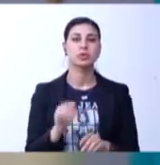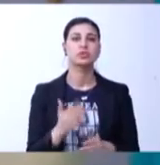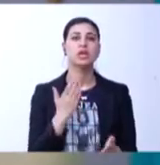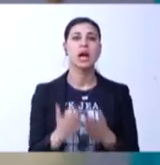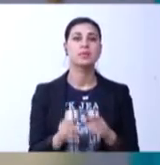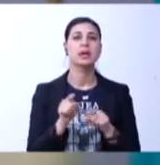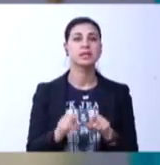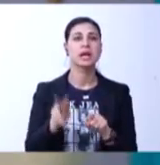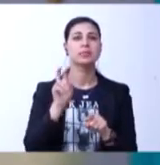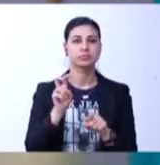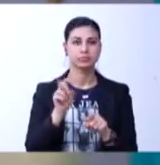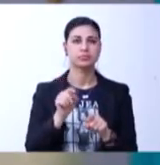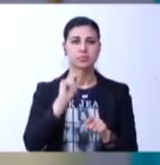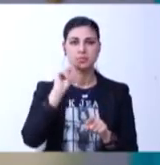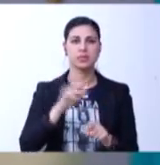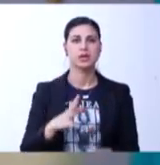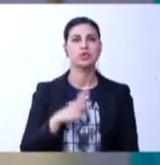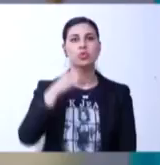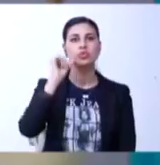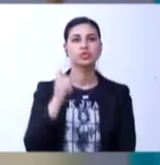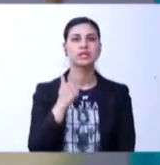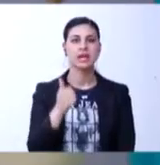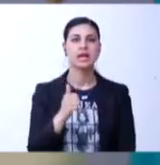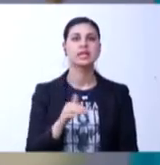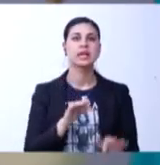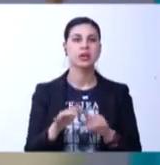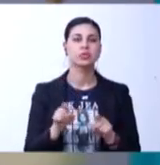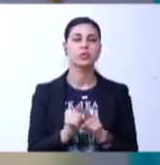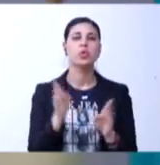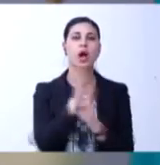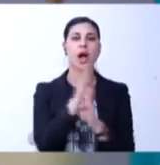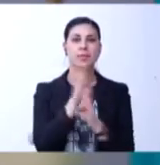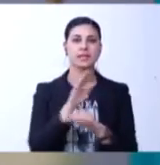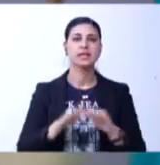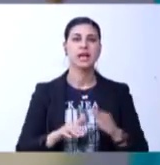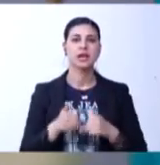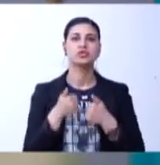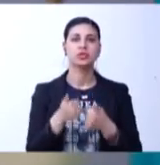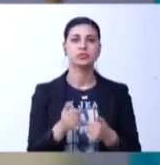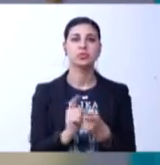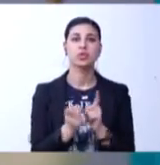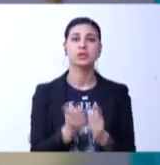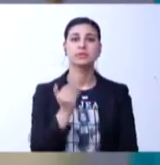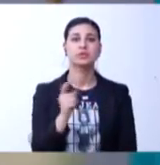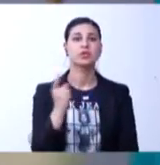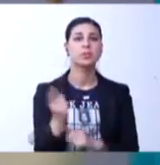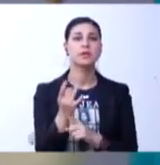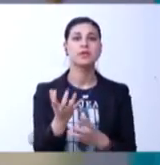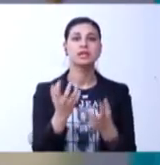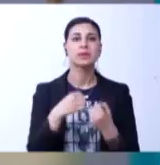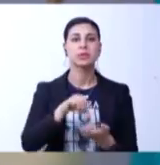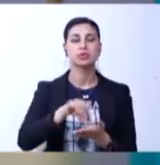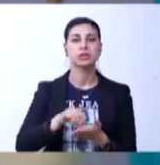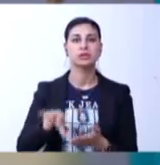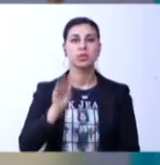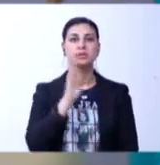ამ მუხტის და მოტივაციის ბრალი იყო გუშინდელი კარგი განწყობა, თან ამინდმაც ხელი შეგვიწყო. მიუხედავად იმისა, რომ პირველად იღებდნენ დედები